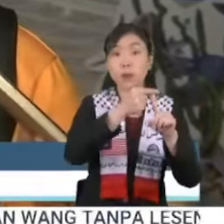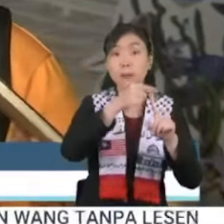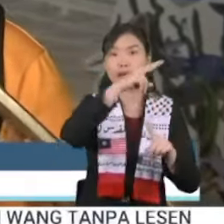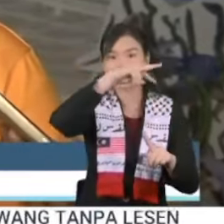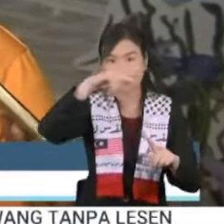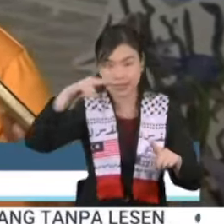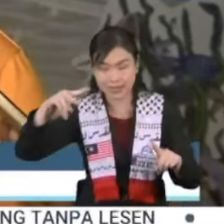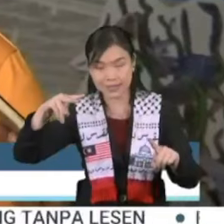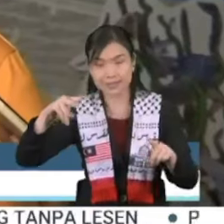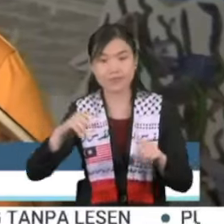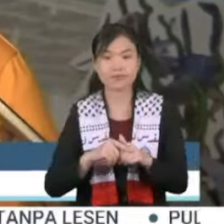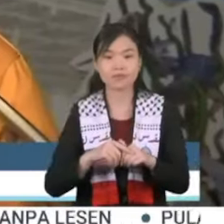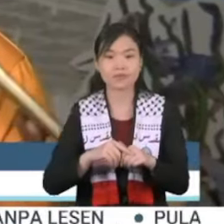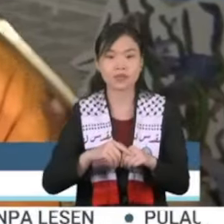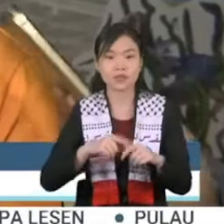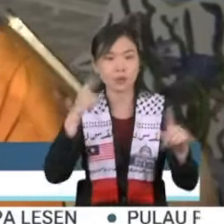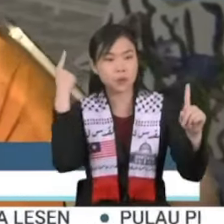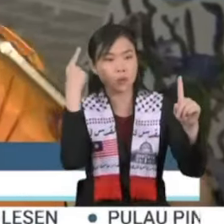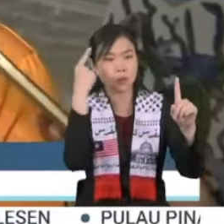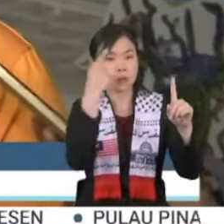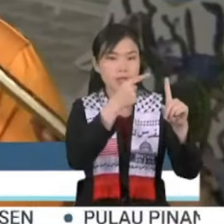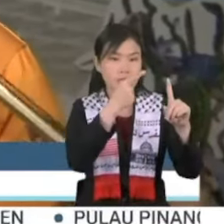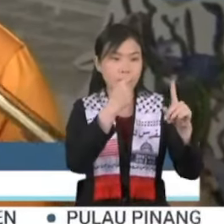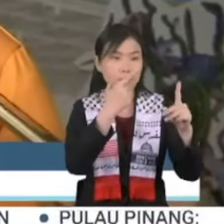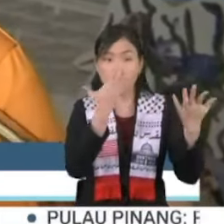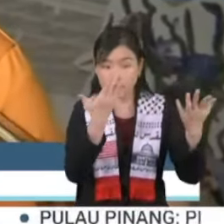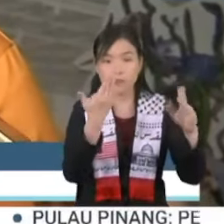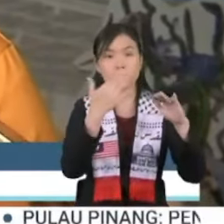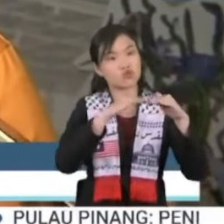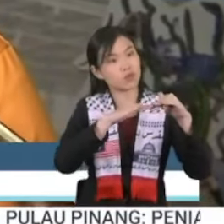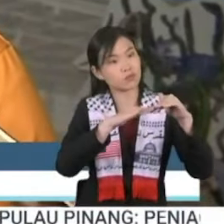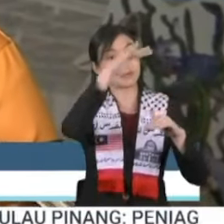mana melebihi sasaran yang kita tetapkanlah. Dan